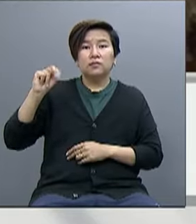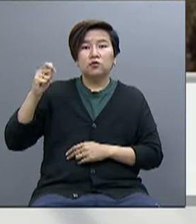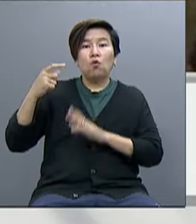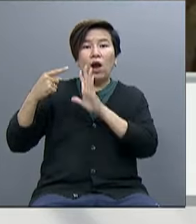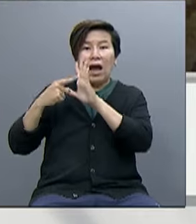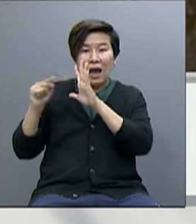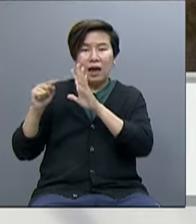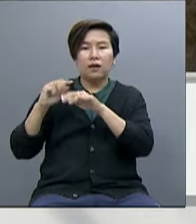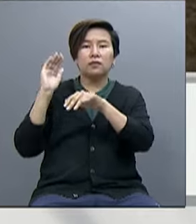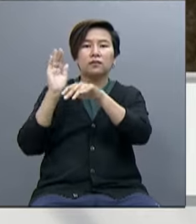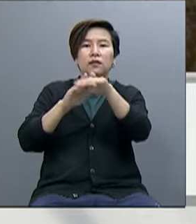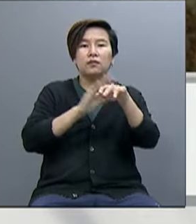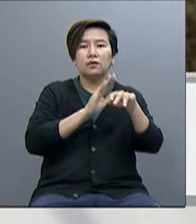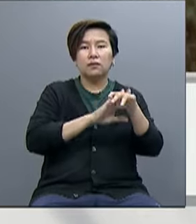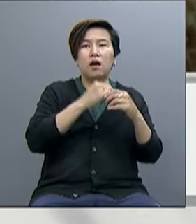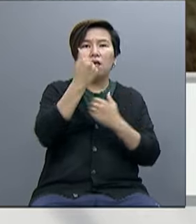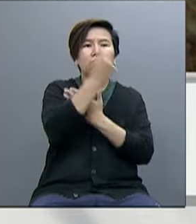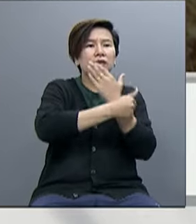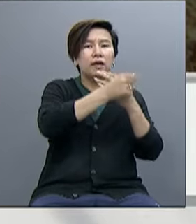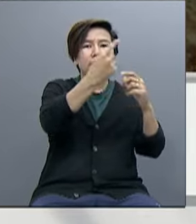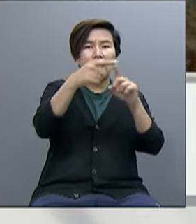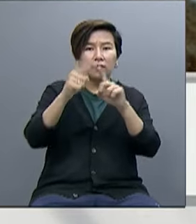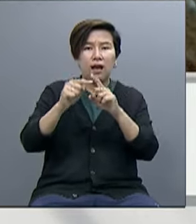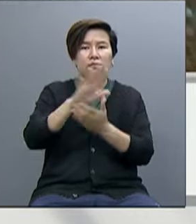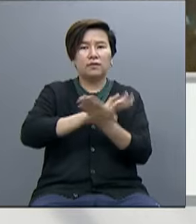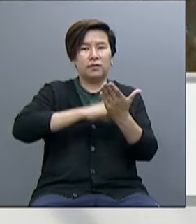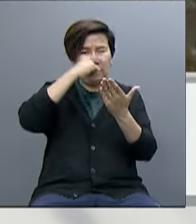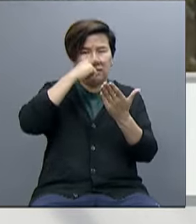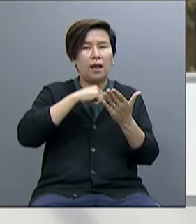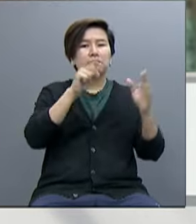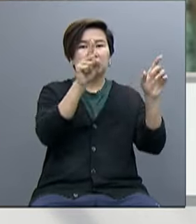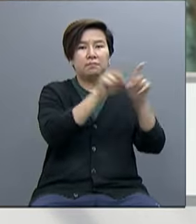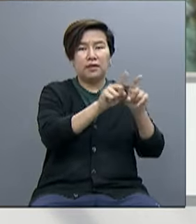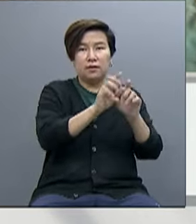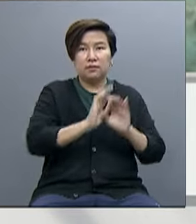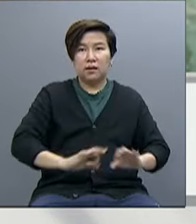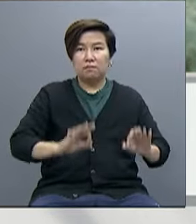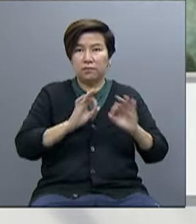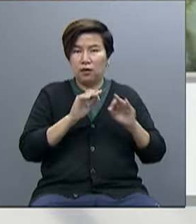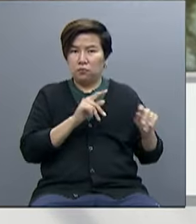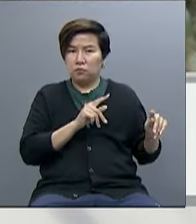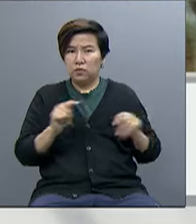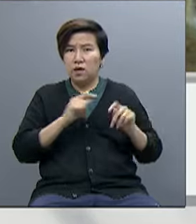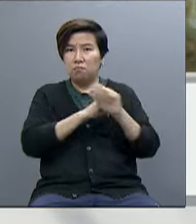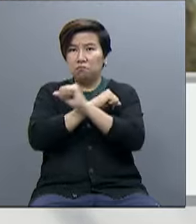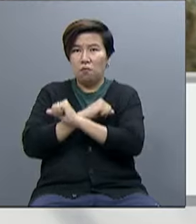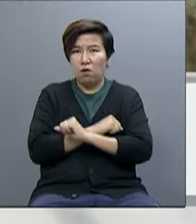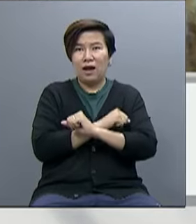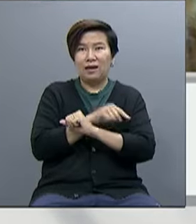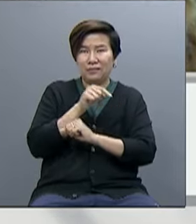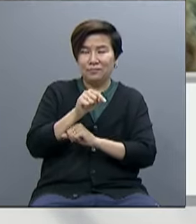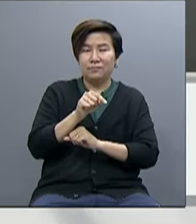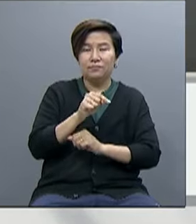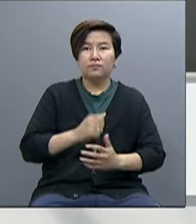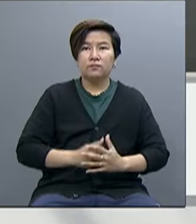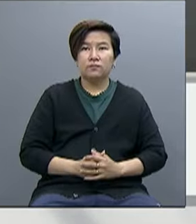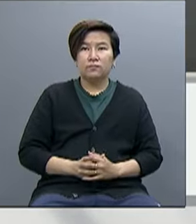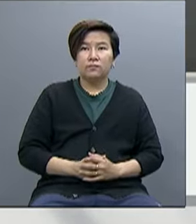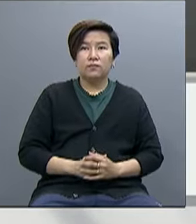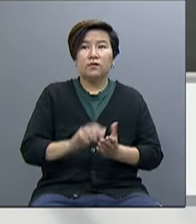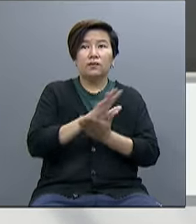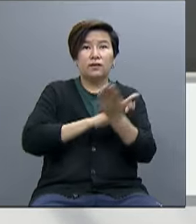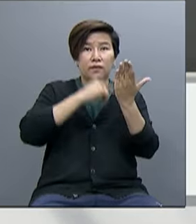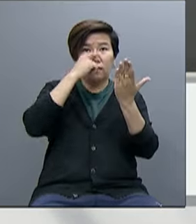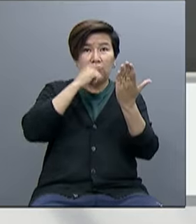ให้หลายๆประเทศซึ่งก็รวมถึงไทยต้องเตรียมรับมือกับการฟอกขาวของปะการังครั้งรุนแรงในพื้นที่ของไทยอยู่ใน